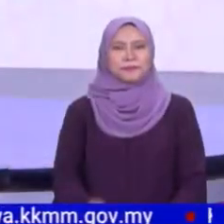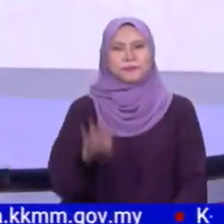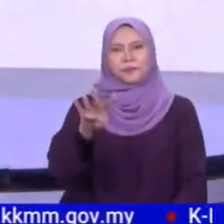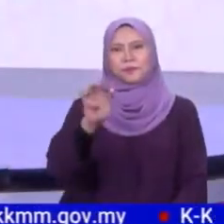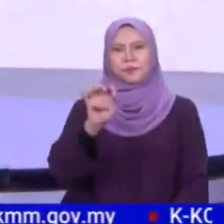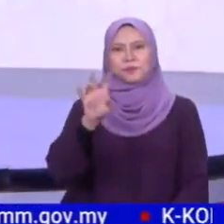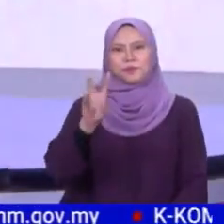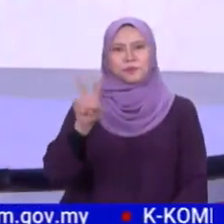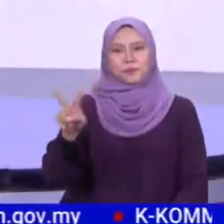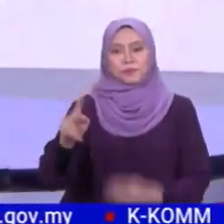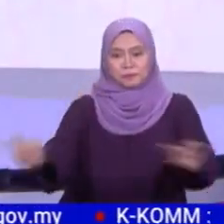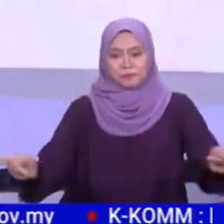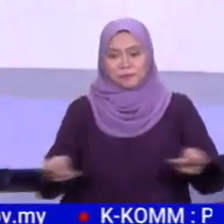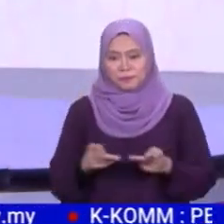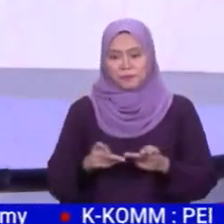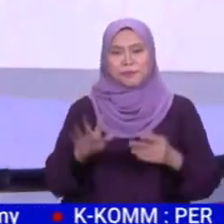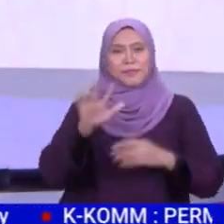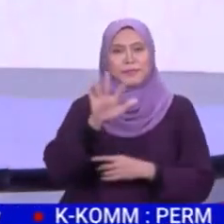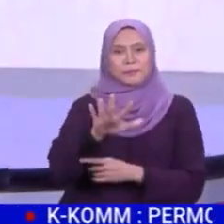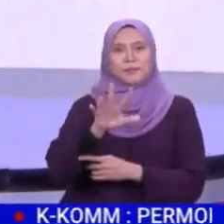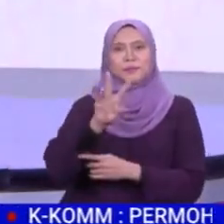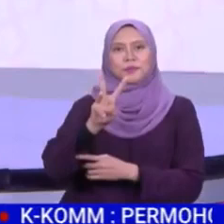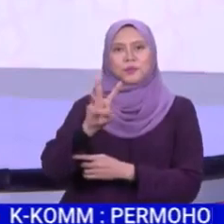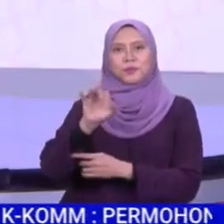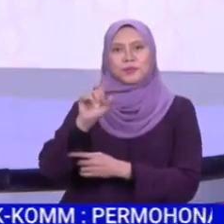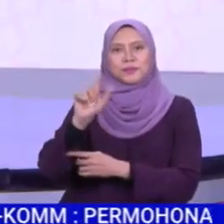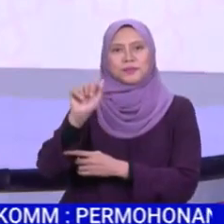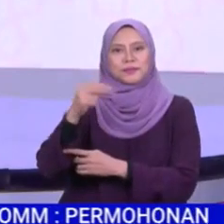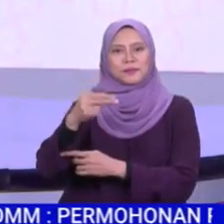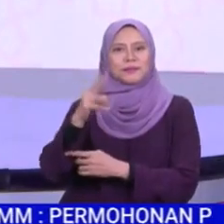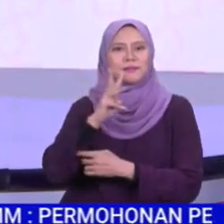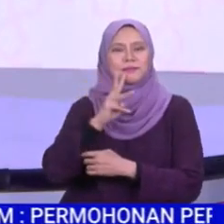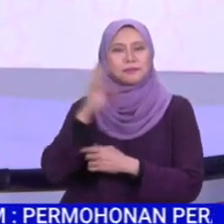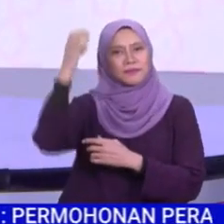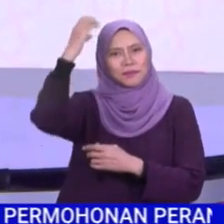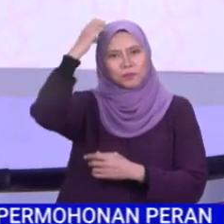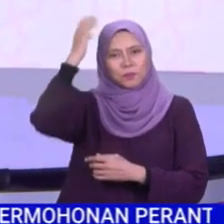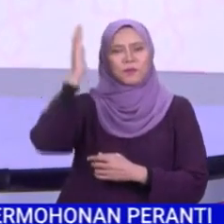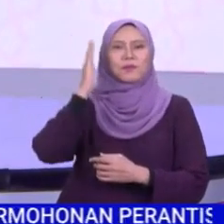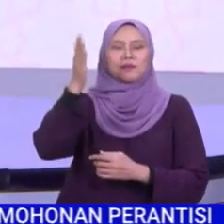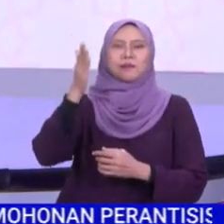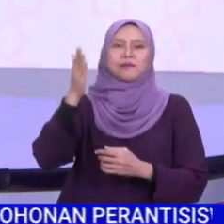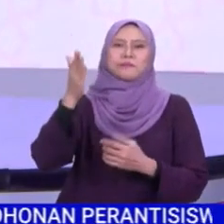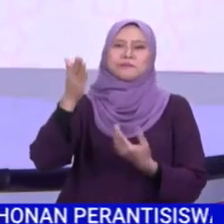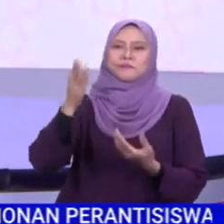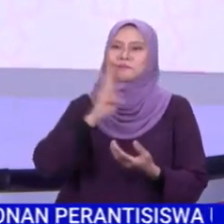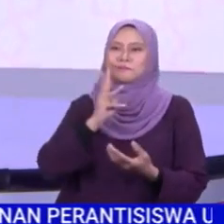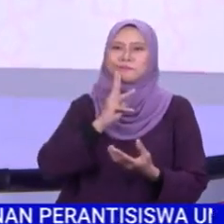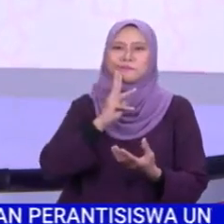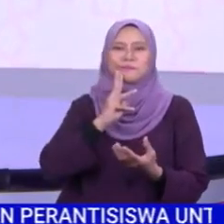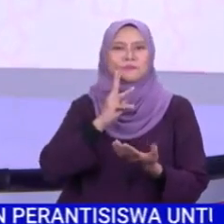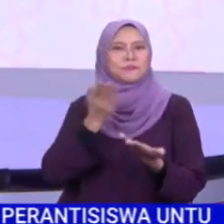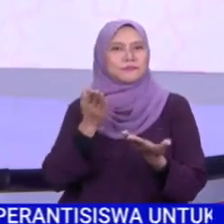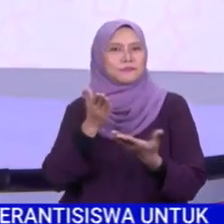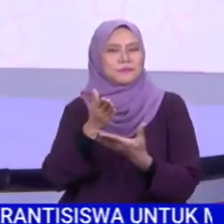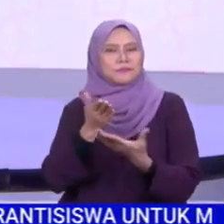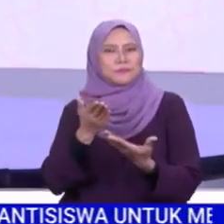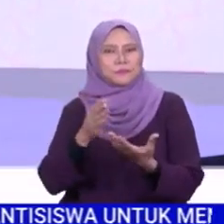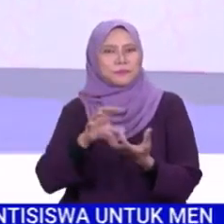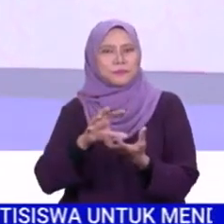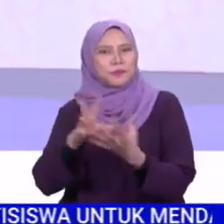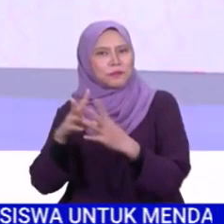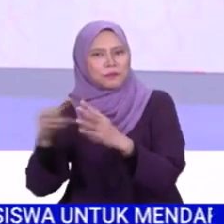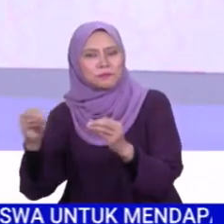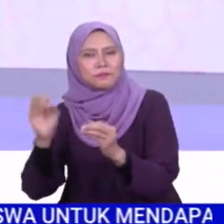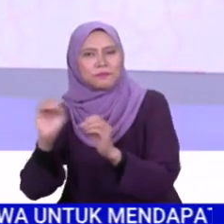472 kawasan di lima wilayah Ais lango dijangka akan mengalami gangguan bakalan naik tidak berjadwal bermula tiga